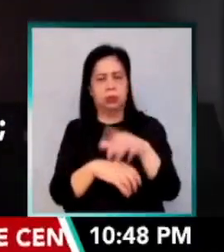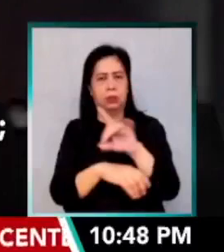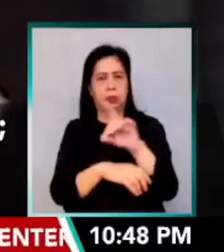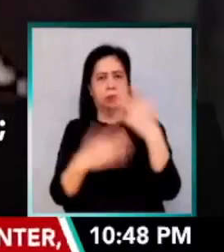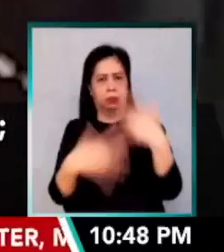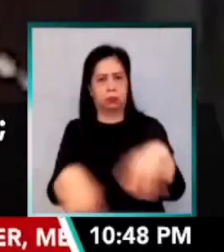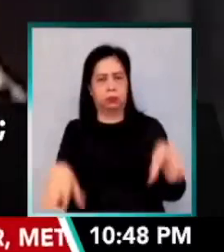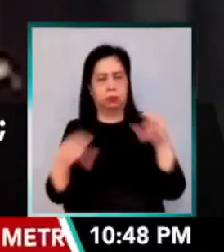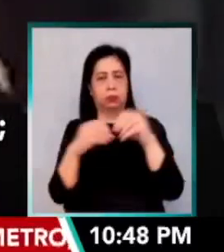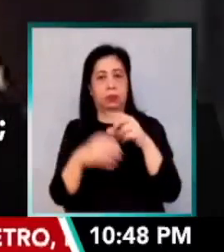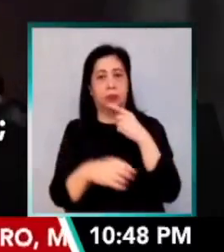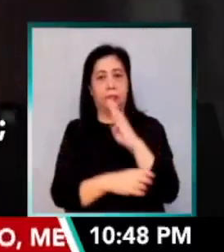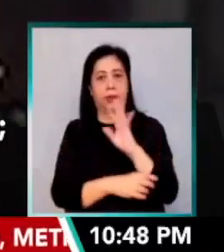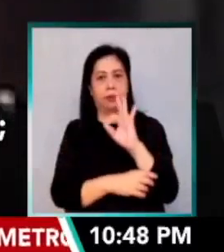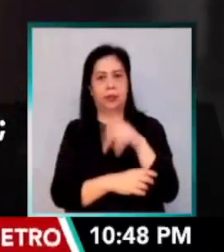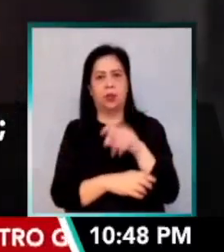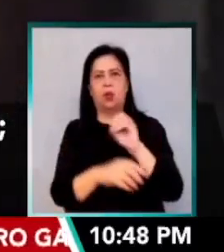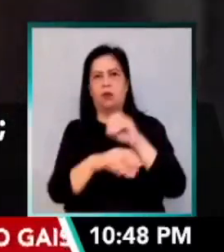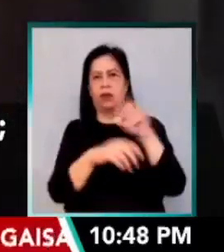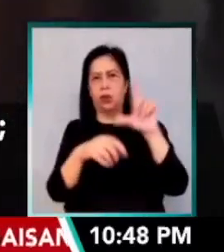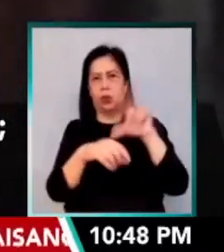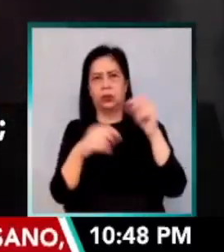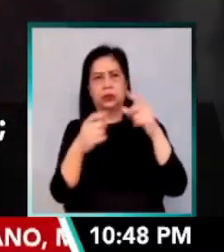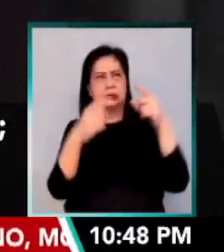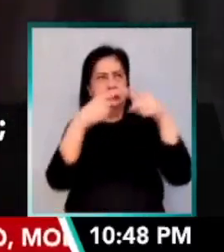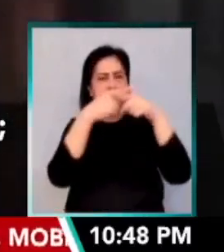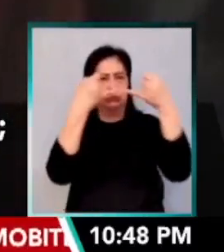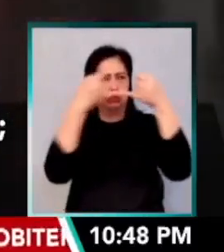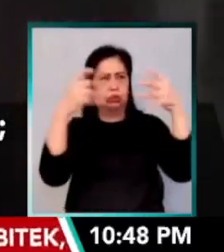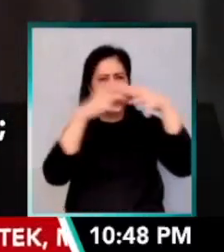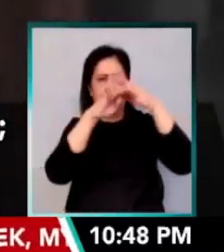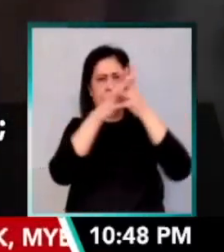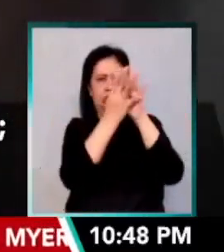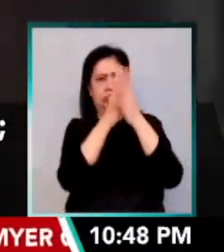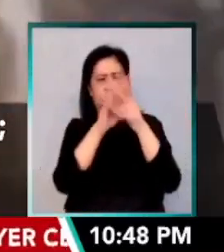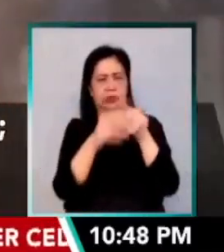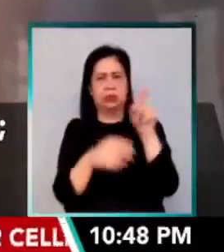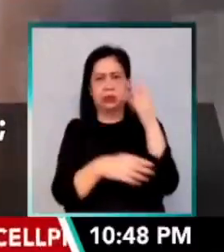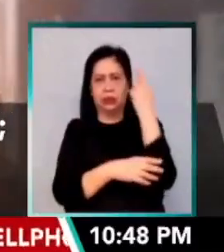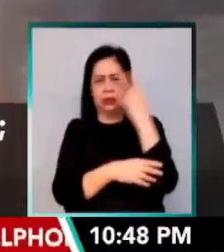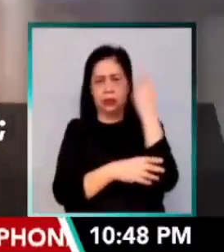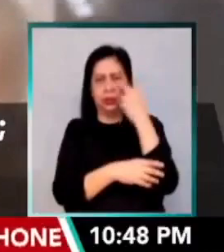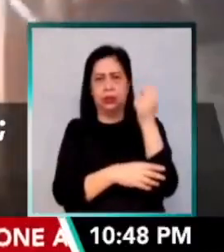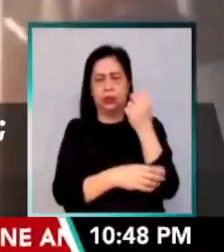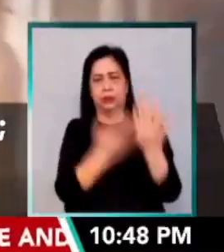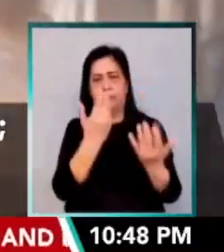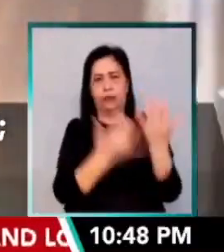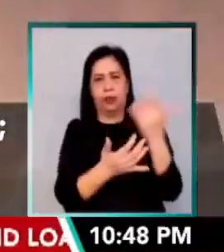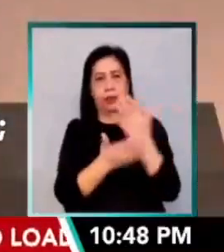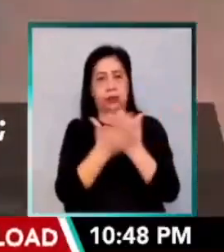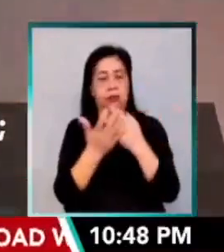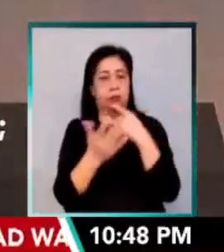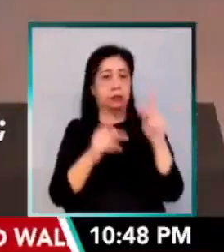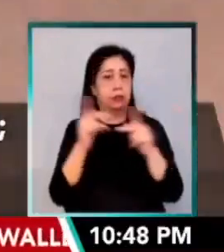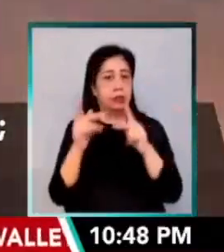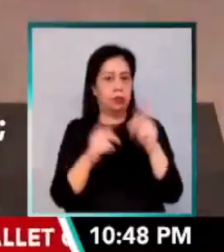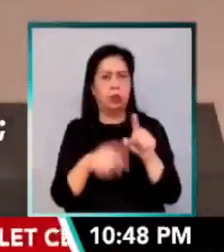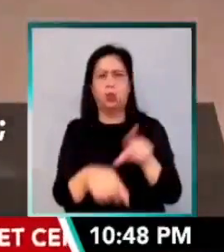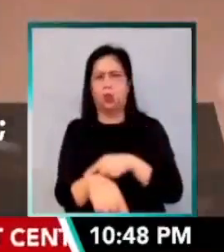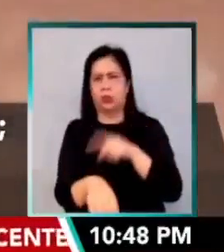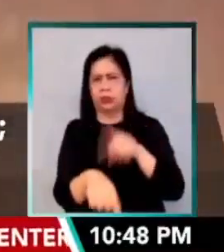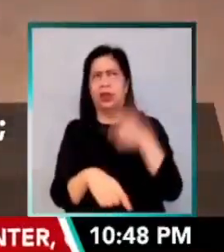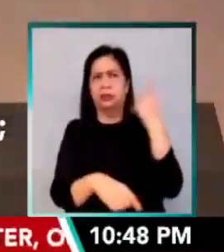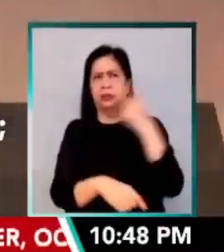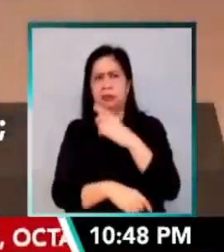BFP, overloading at sali-saliwang wire ang posibleng sanhi ng sunog. Sabi ng ilang residente, matagal na nila itong